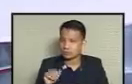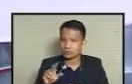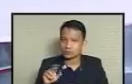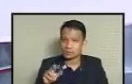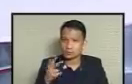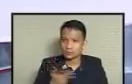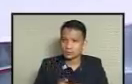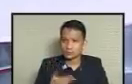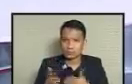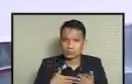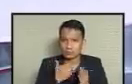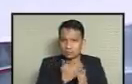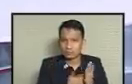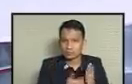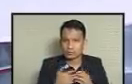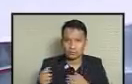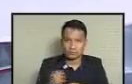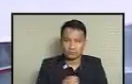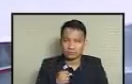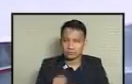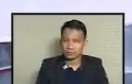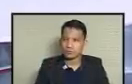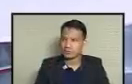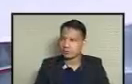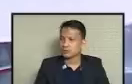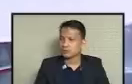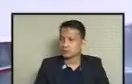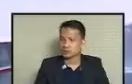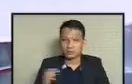at kung ano na pa, yes, babawin na rin natin. Yes, po. Okay,